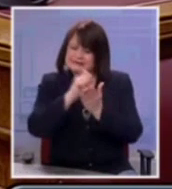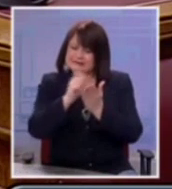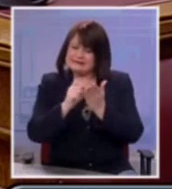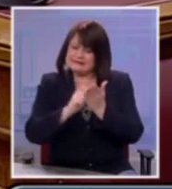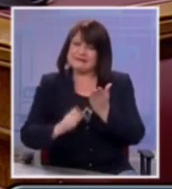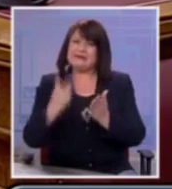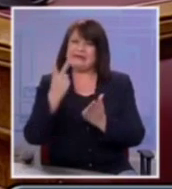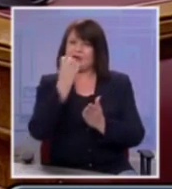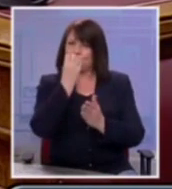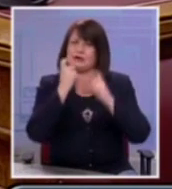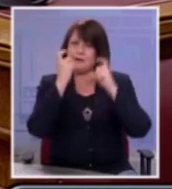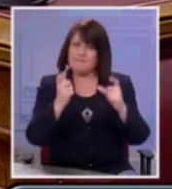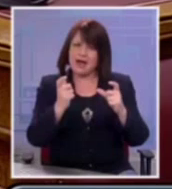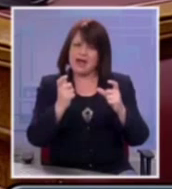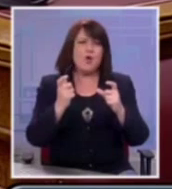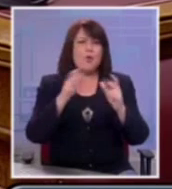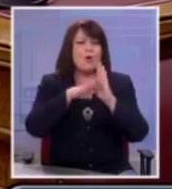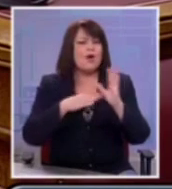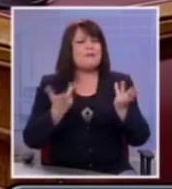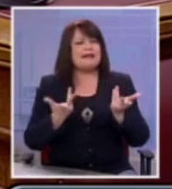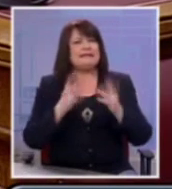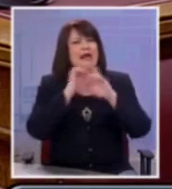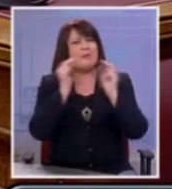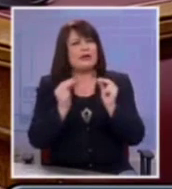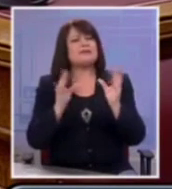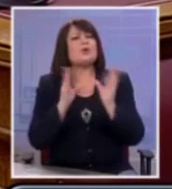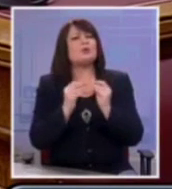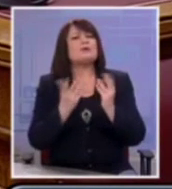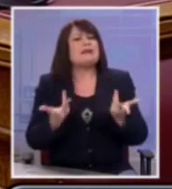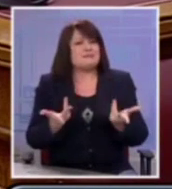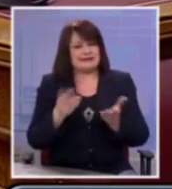Μάιο, 20 Μαΐου του 2013, ότι